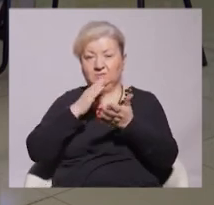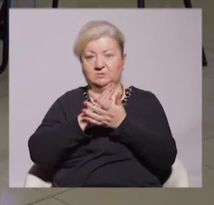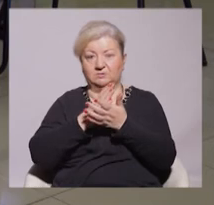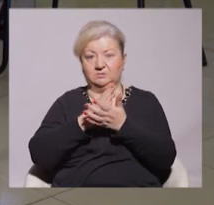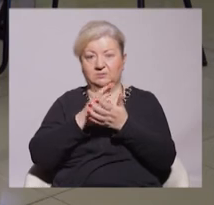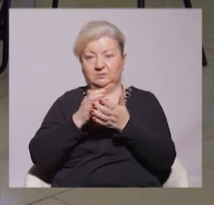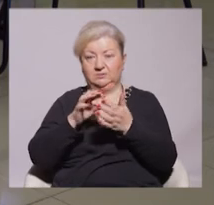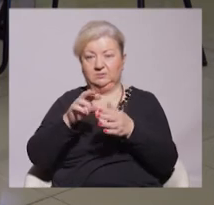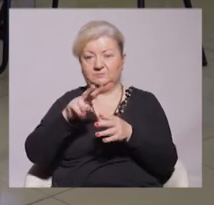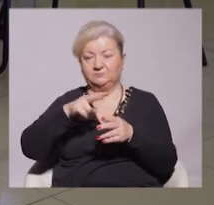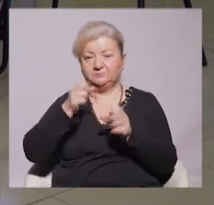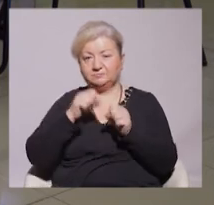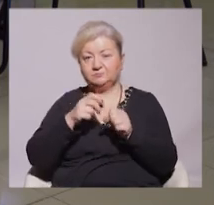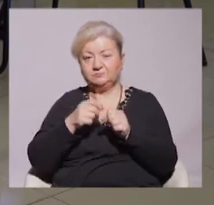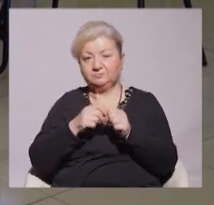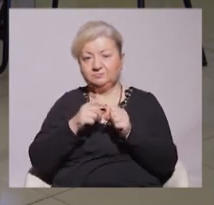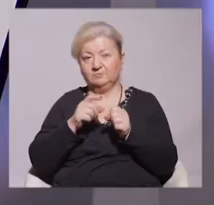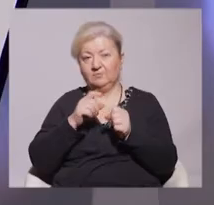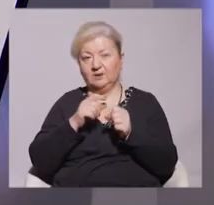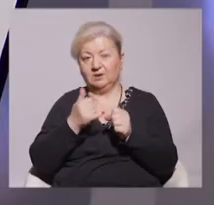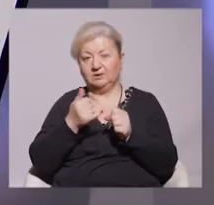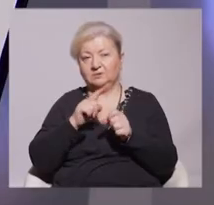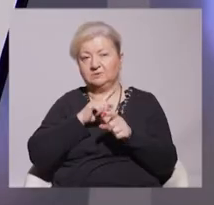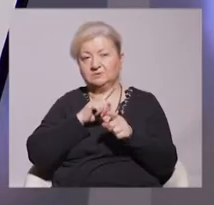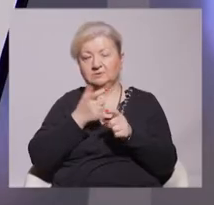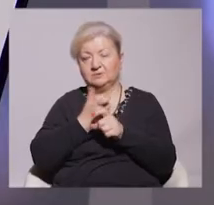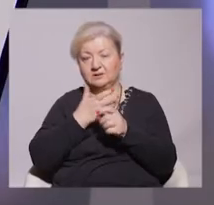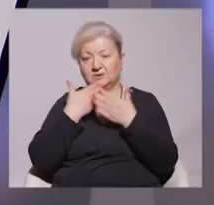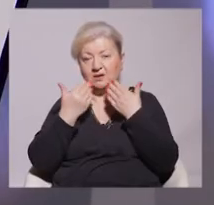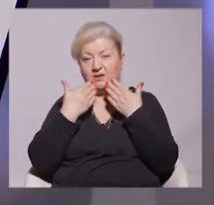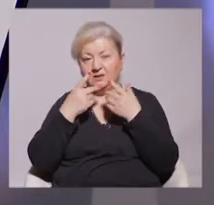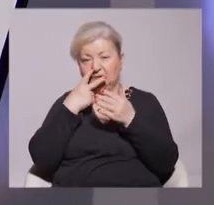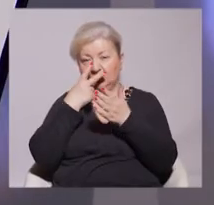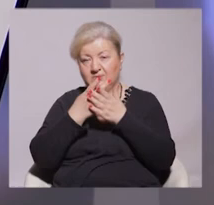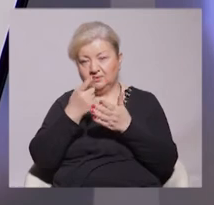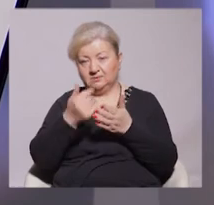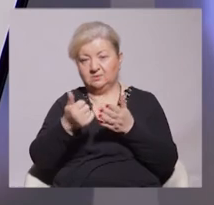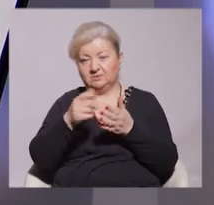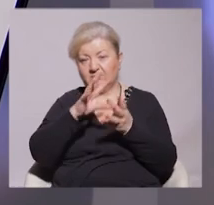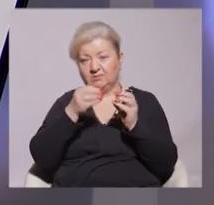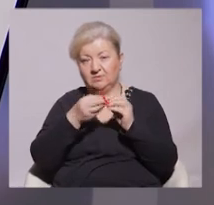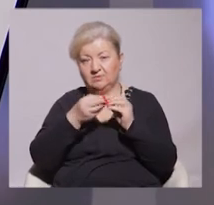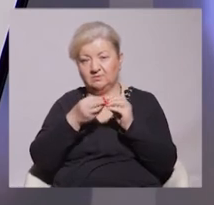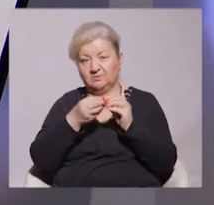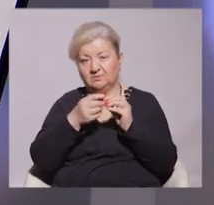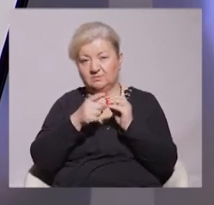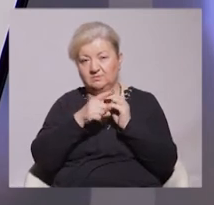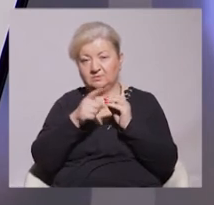არის ჩაწერილი ეს ყველაფერი, ჩვენ შეგვიძლია ძალიან მარტივად როგორც ხედავთ ეს